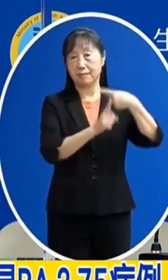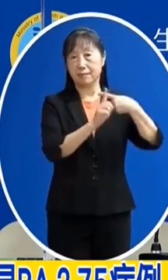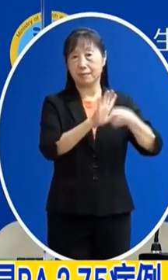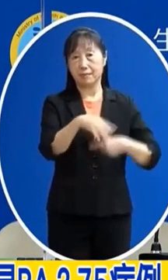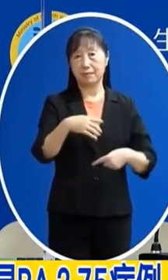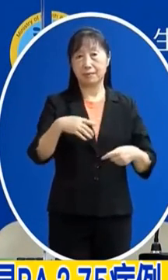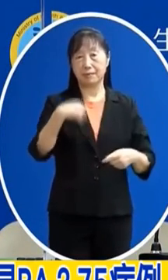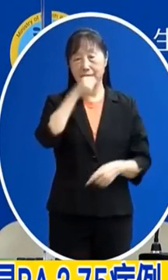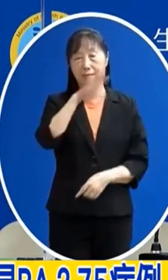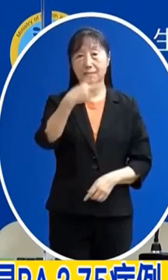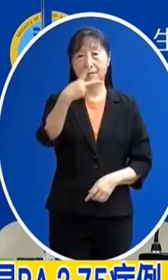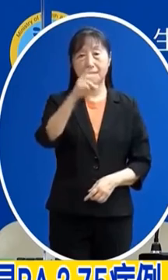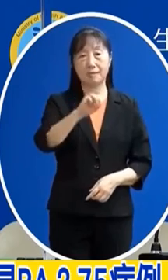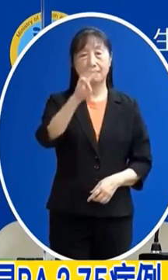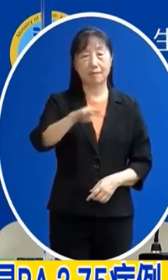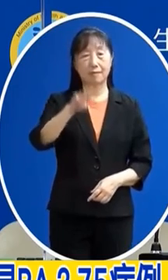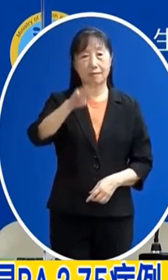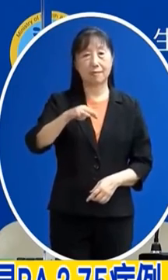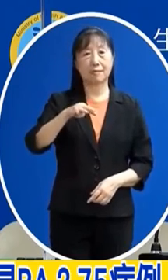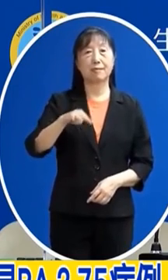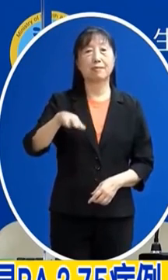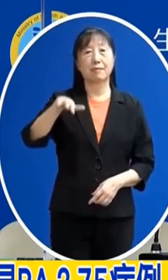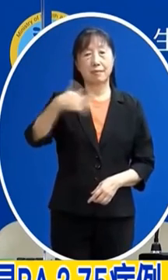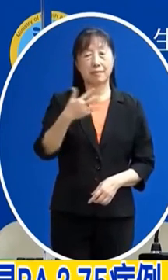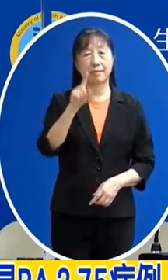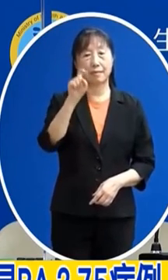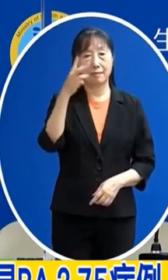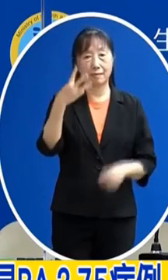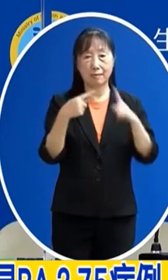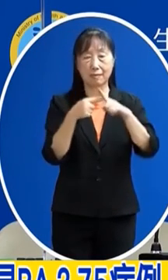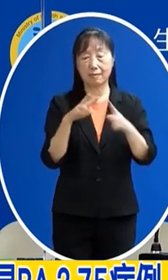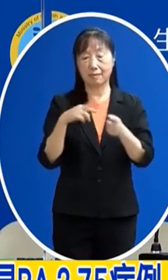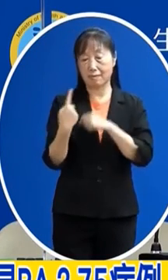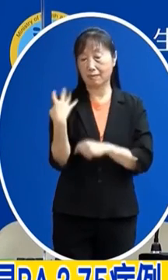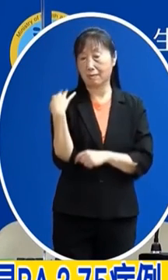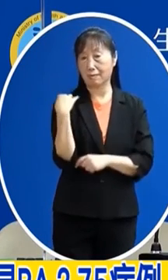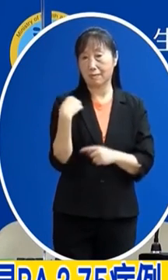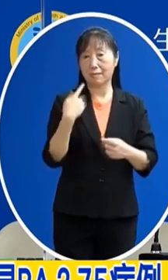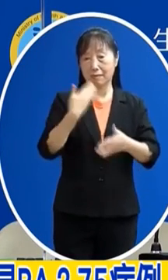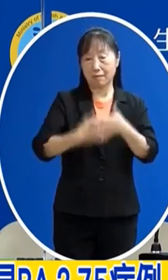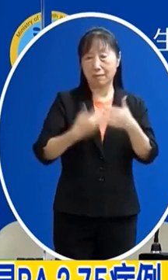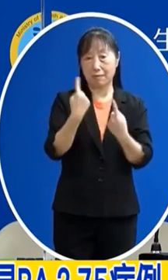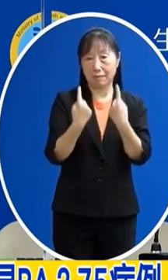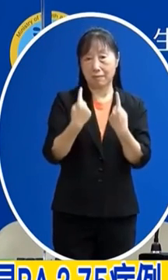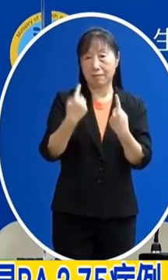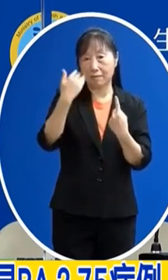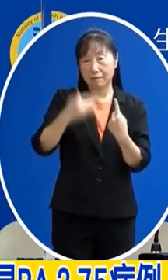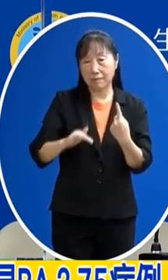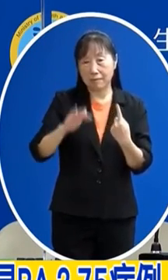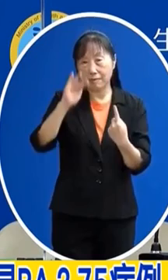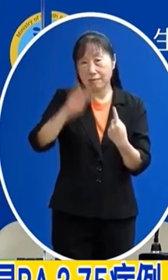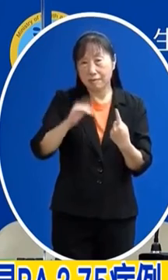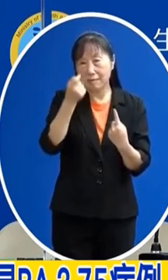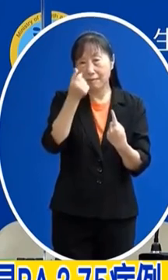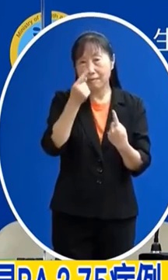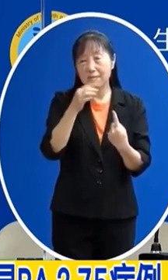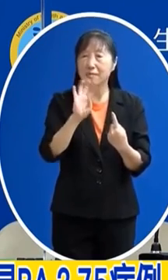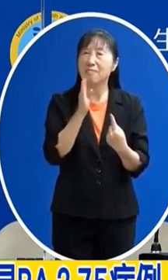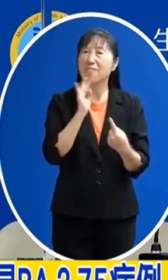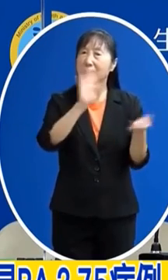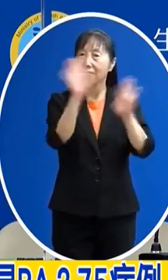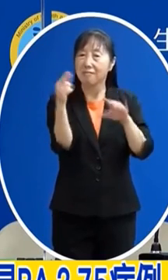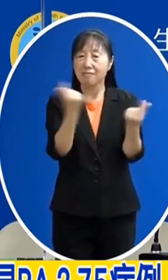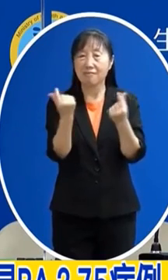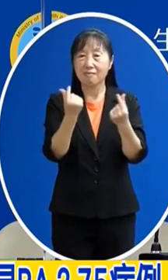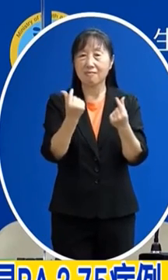有23,813位，那比跟前一天比较起来是稍微降了一点，基本上是差不多延续着这种